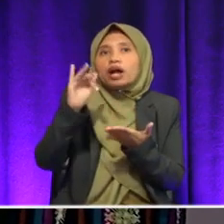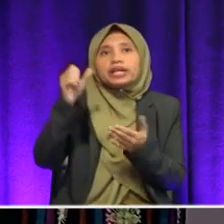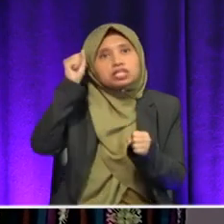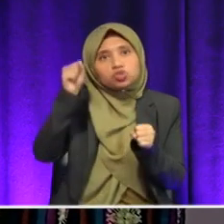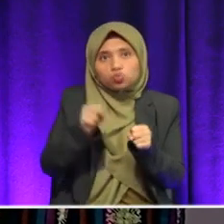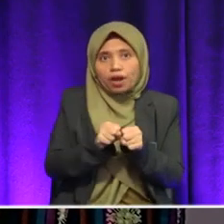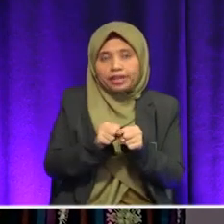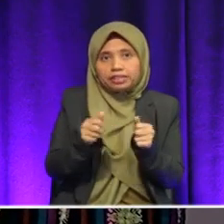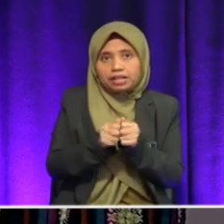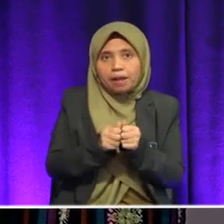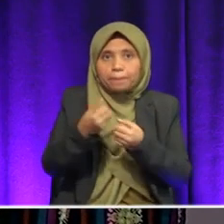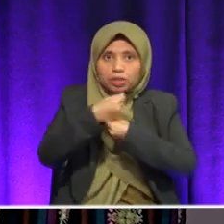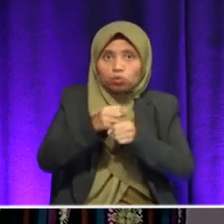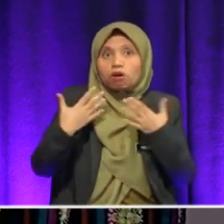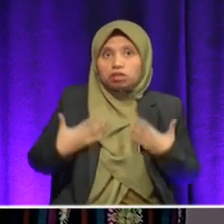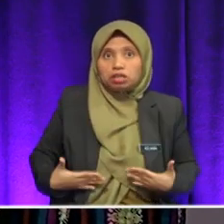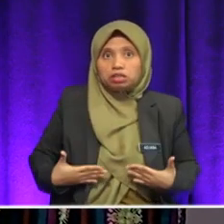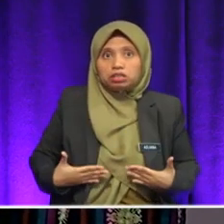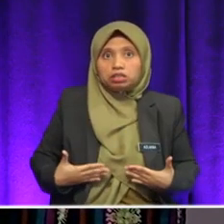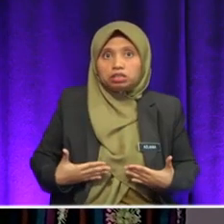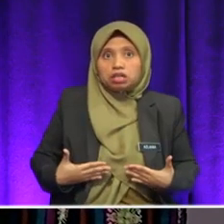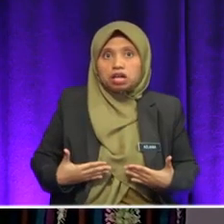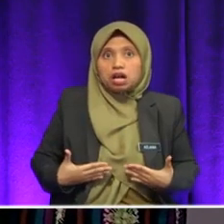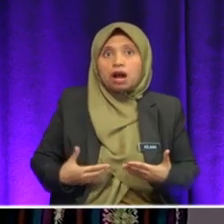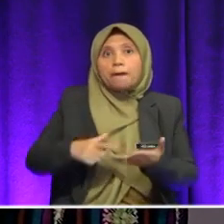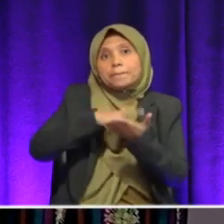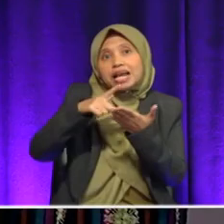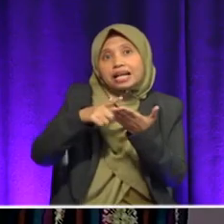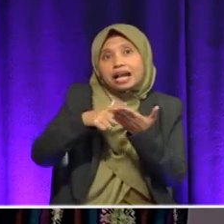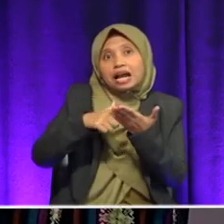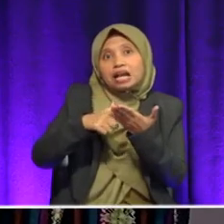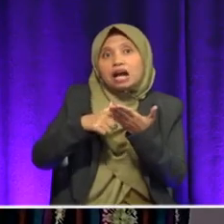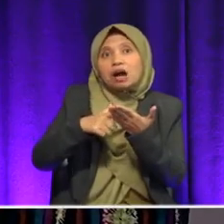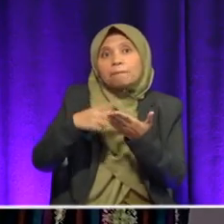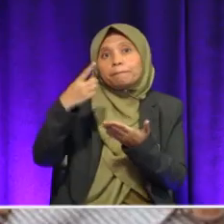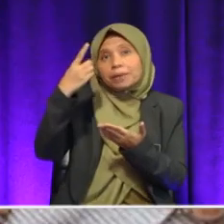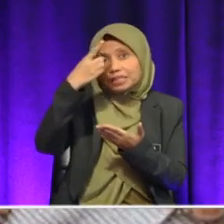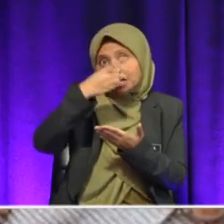badan melakar pandangan harapannya pandangan belakang